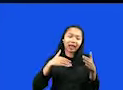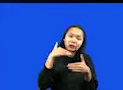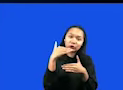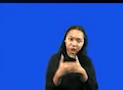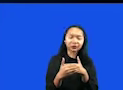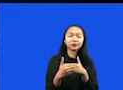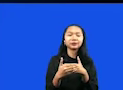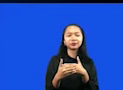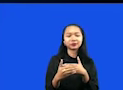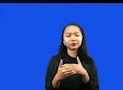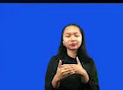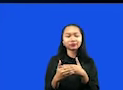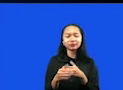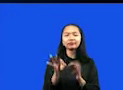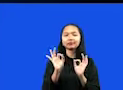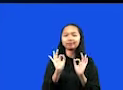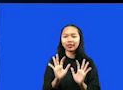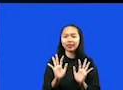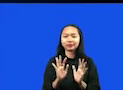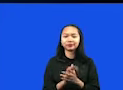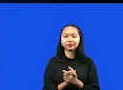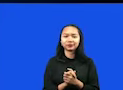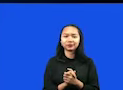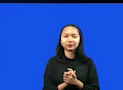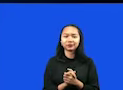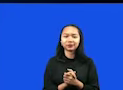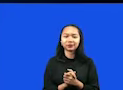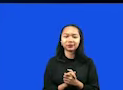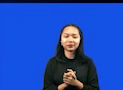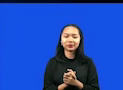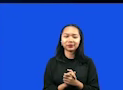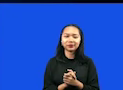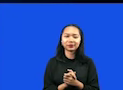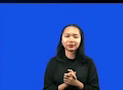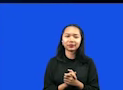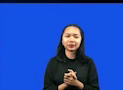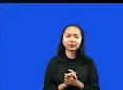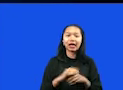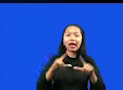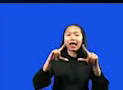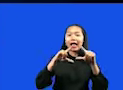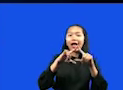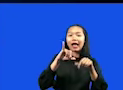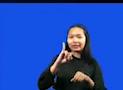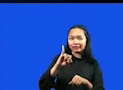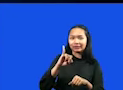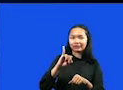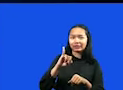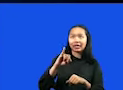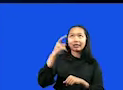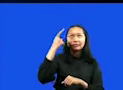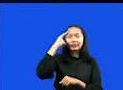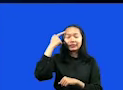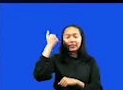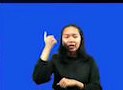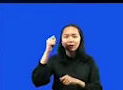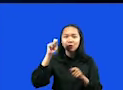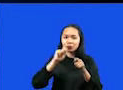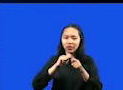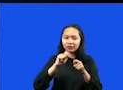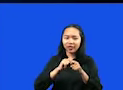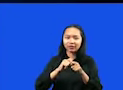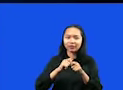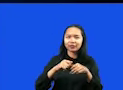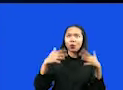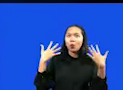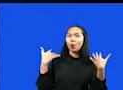next nah ini dia Mas Edi artificial intelligence atau kecerdasan buatan yang lagi ngetren ya sekarang orang